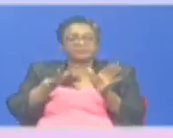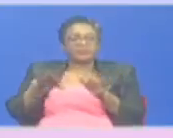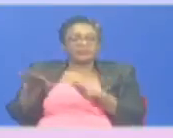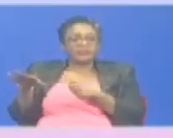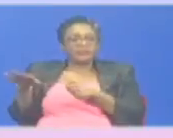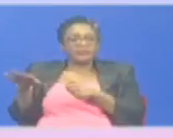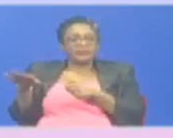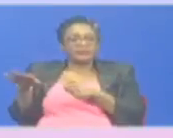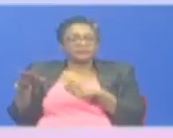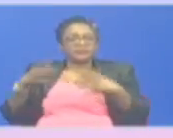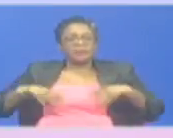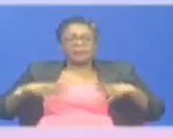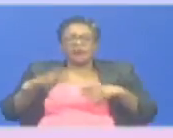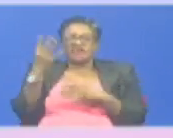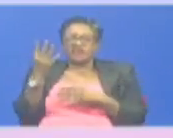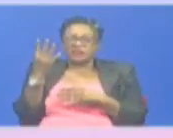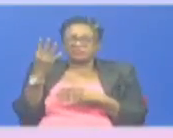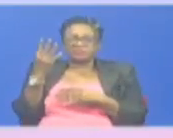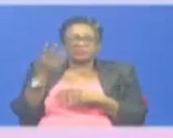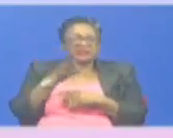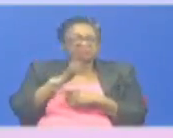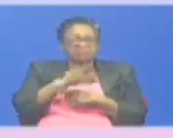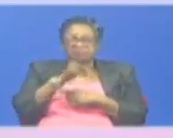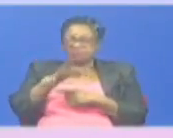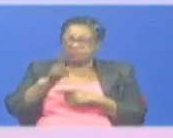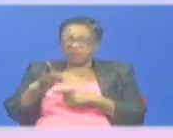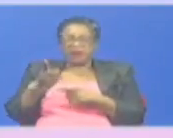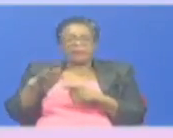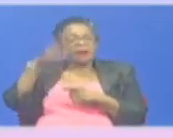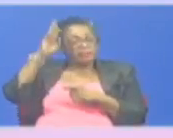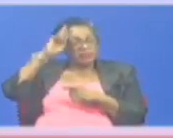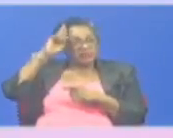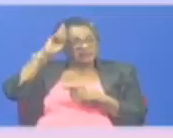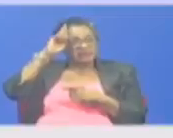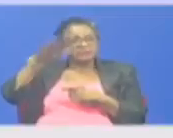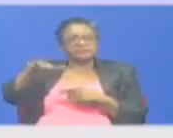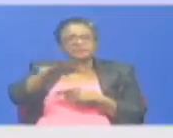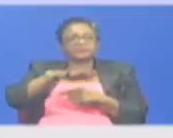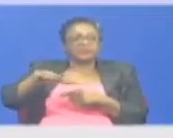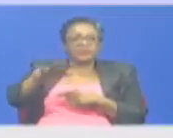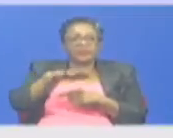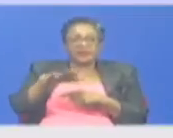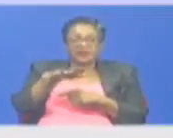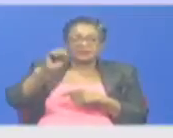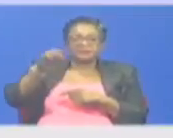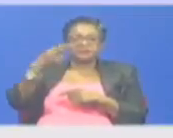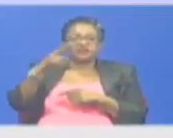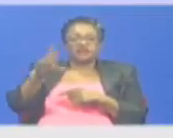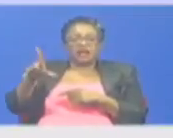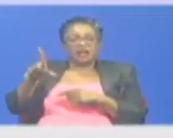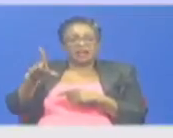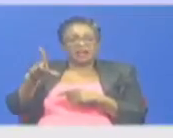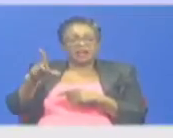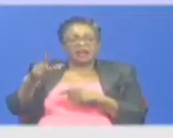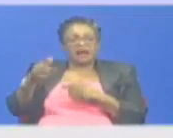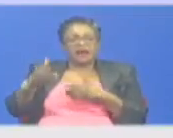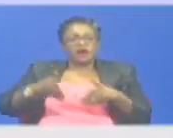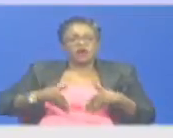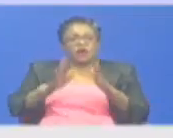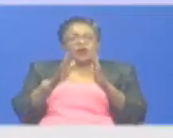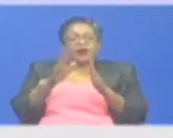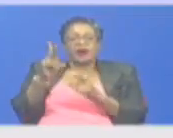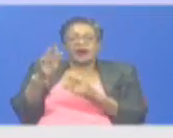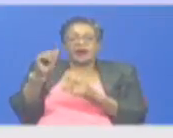Majambazi wanne sugu walipigwa risasi na kuuawa na polisi katika kituo cha mafuta cha Shell kilichoko katika barabara ya